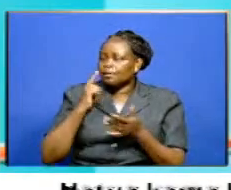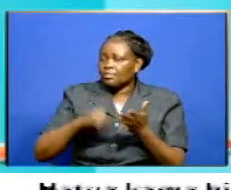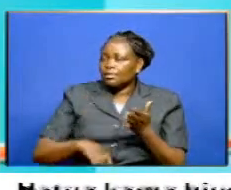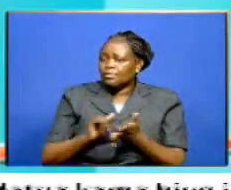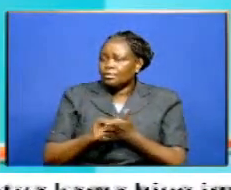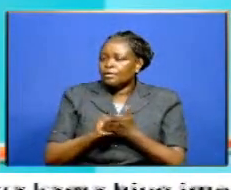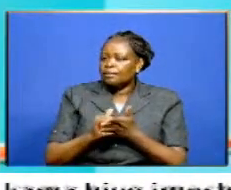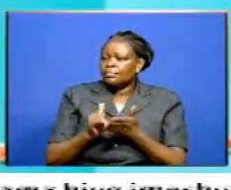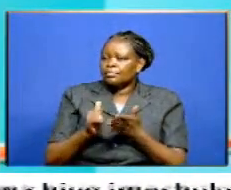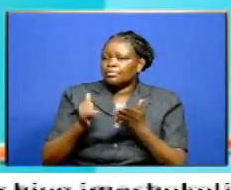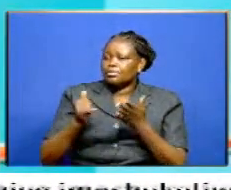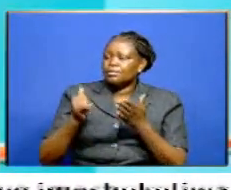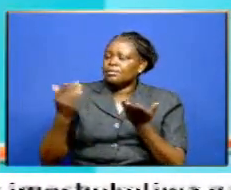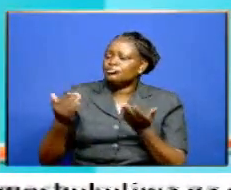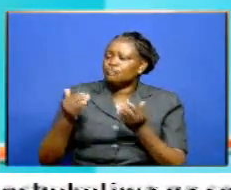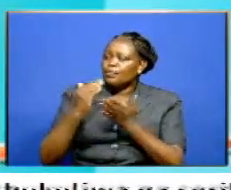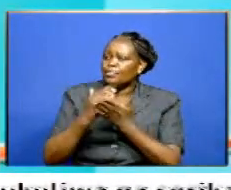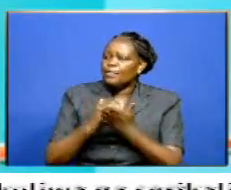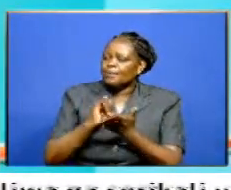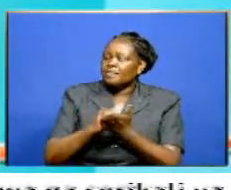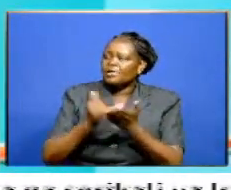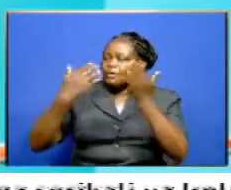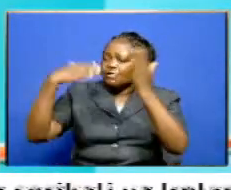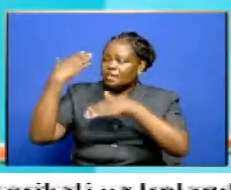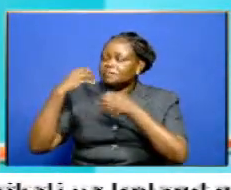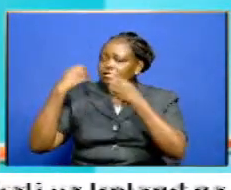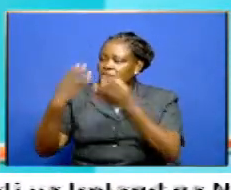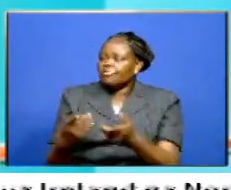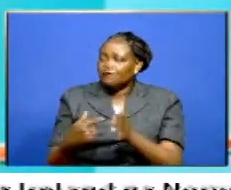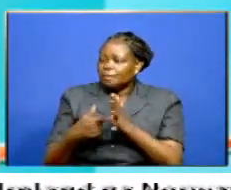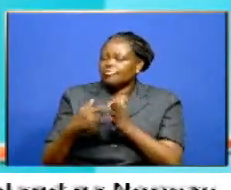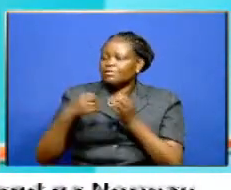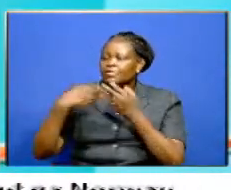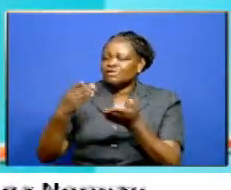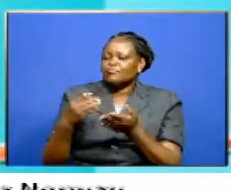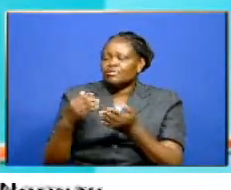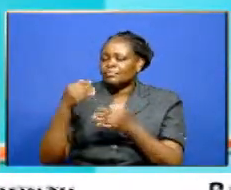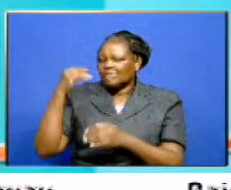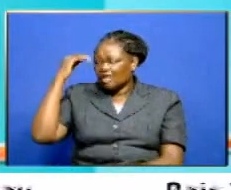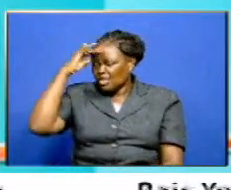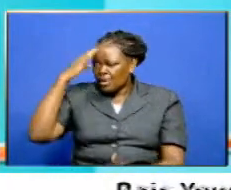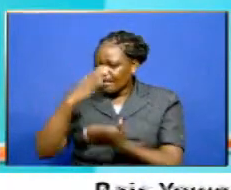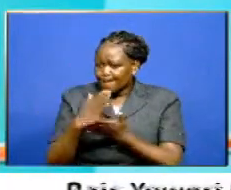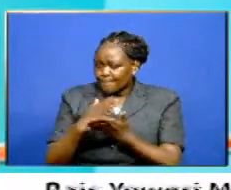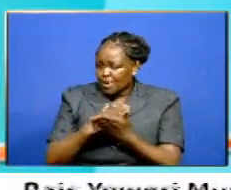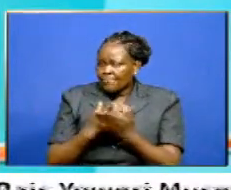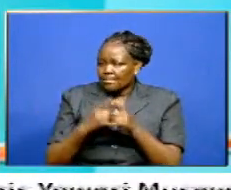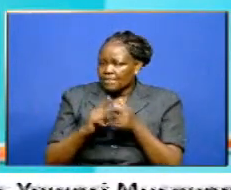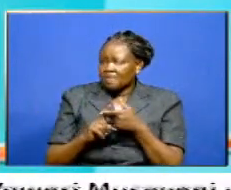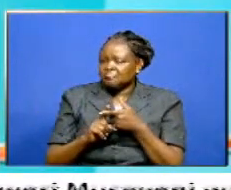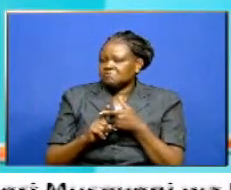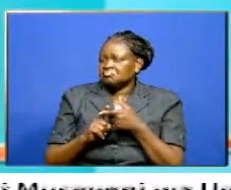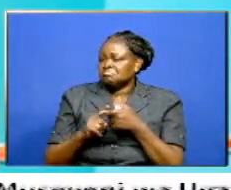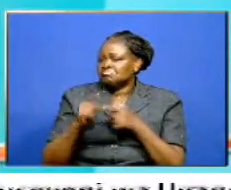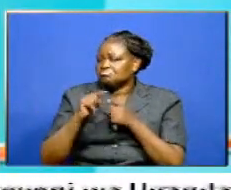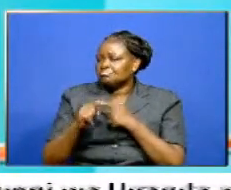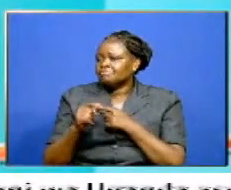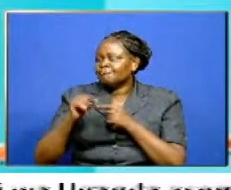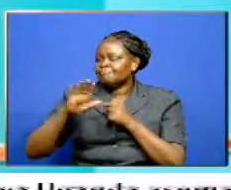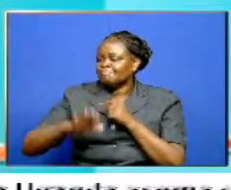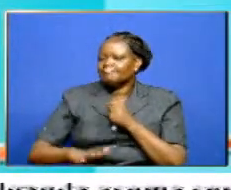kwamba kulingana na zile programs ambazo universities inatoa, kama unatoa a lot of theory programs, then mgao wako unakuwa